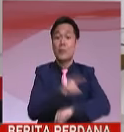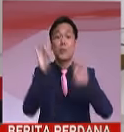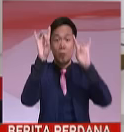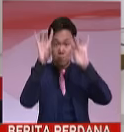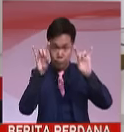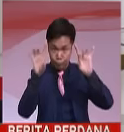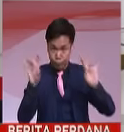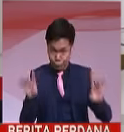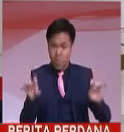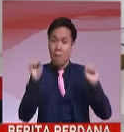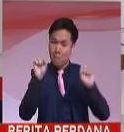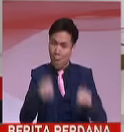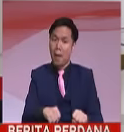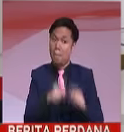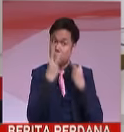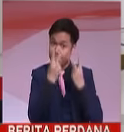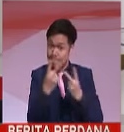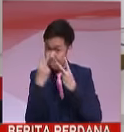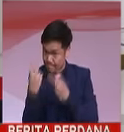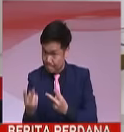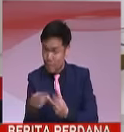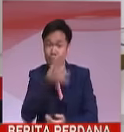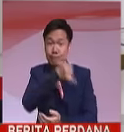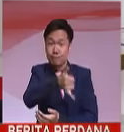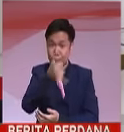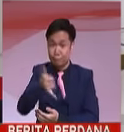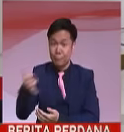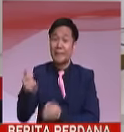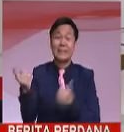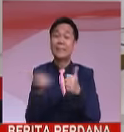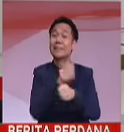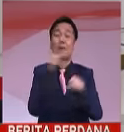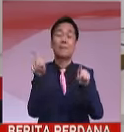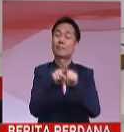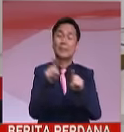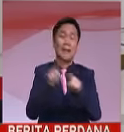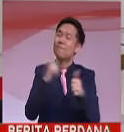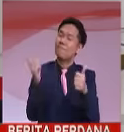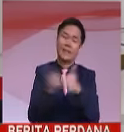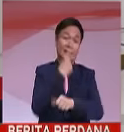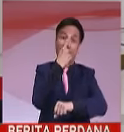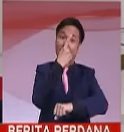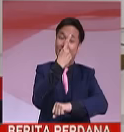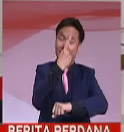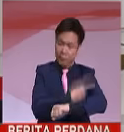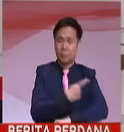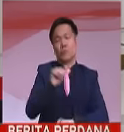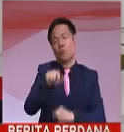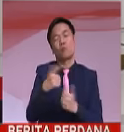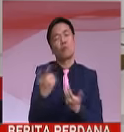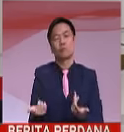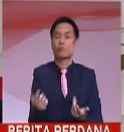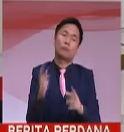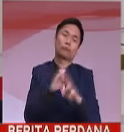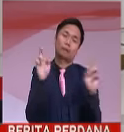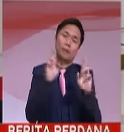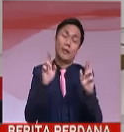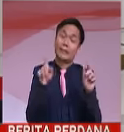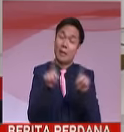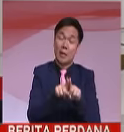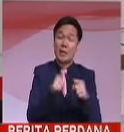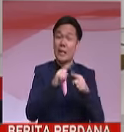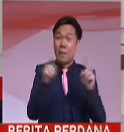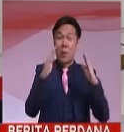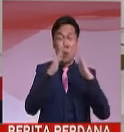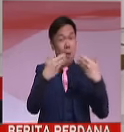aja hari pertama baca Kita iya puasa hitam boleh manapun rumah terbuka